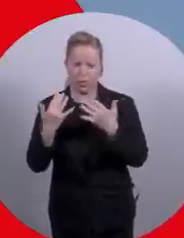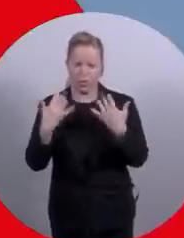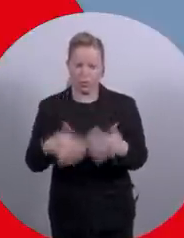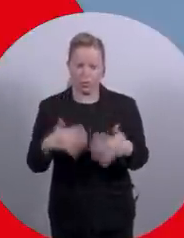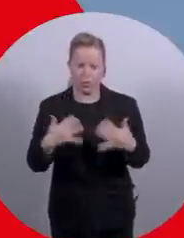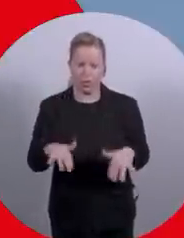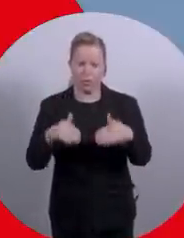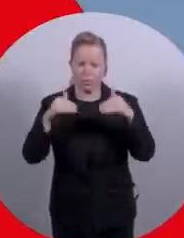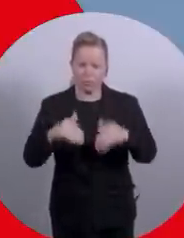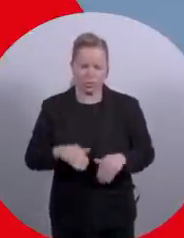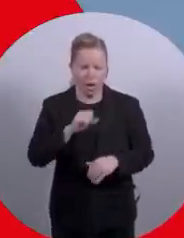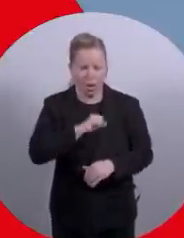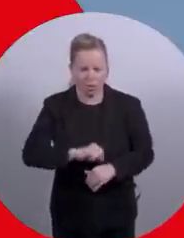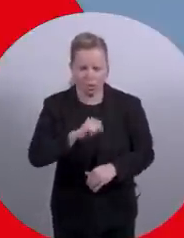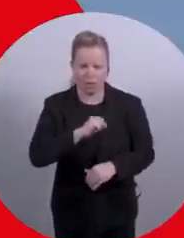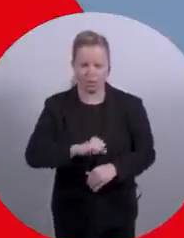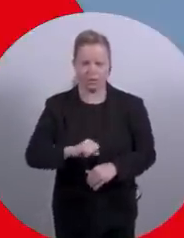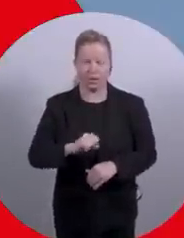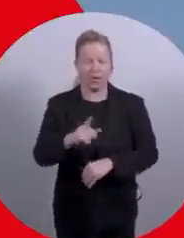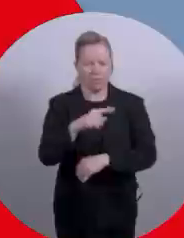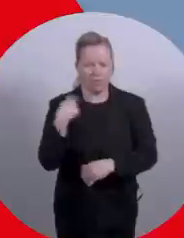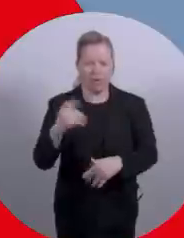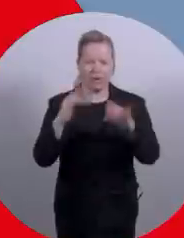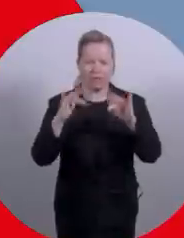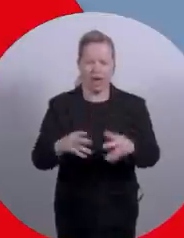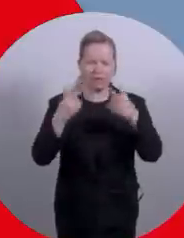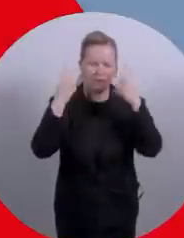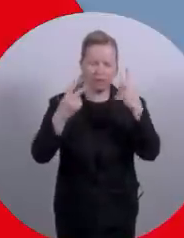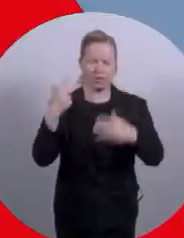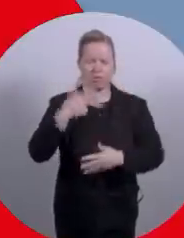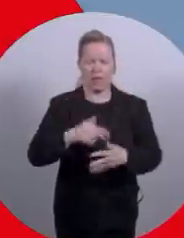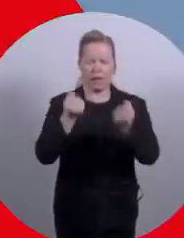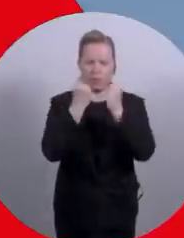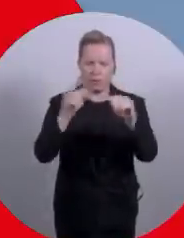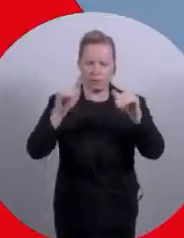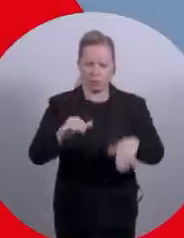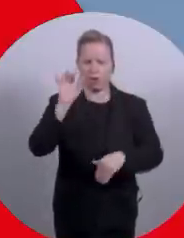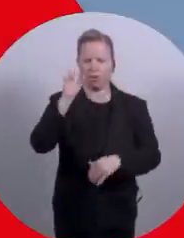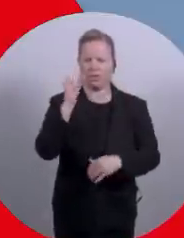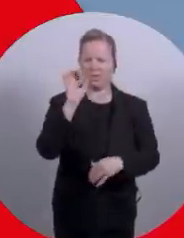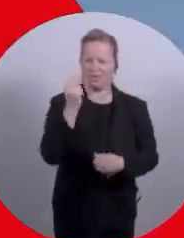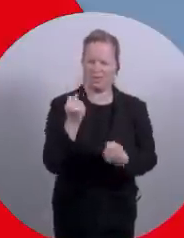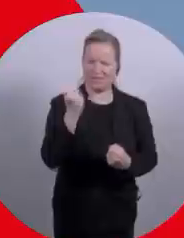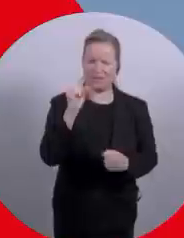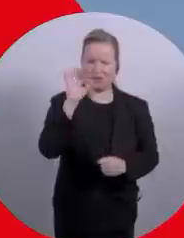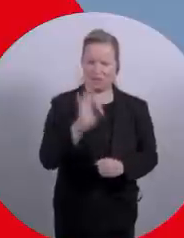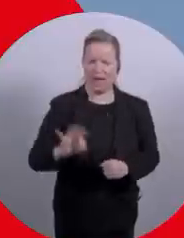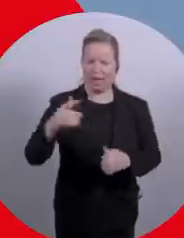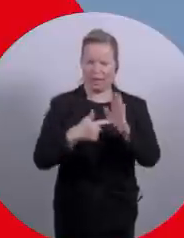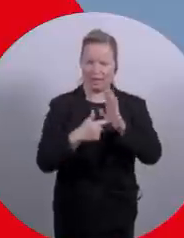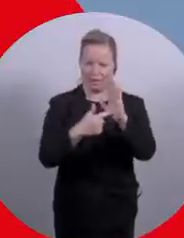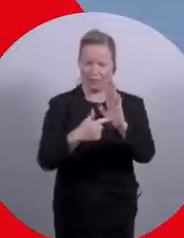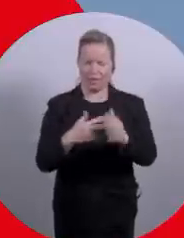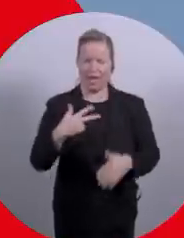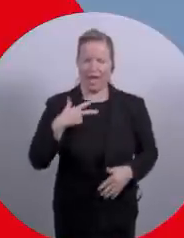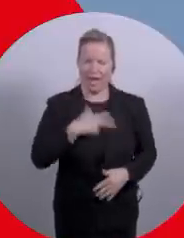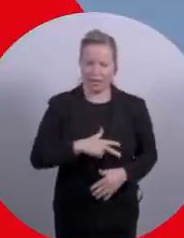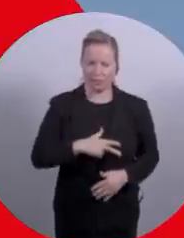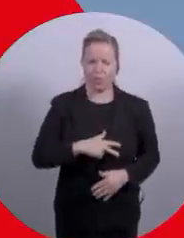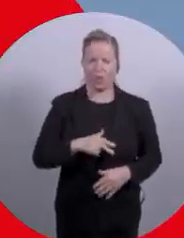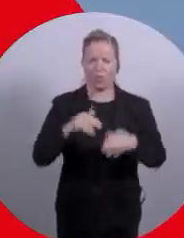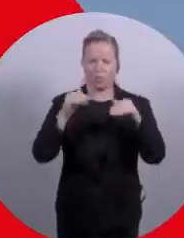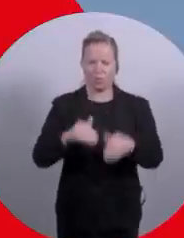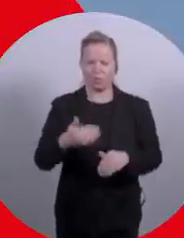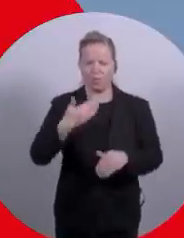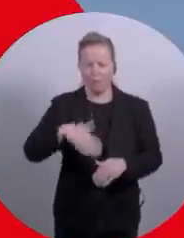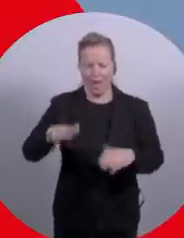müssen liegt es in uns ein starkes Zeichen zu setzen das bedeutet auch das wird SPÖ aktiver